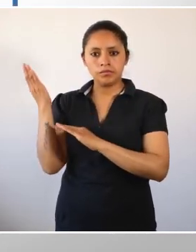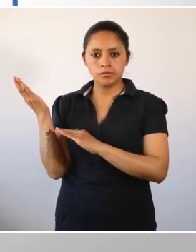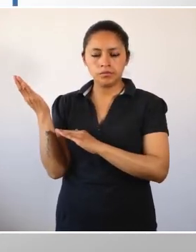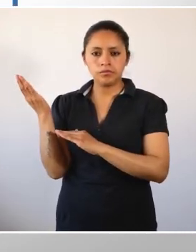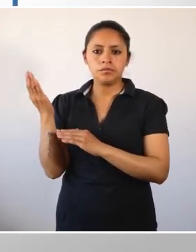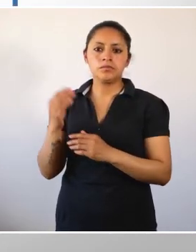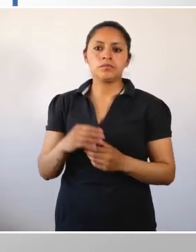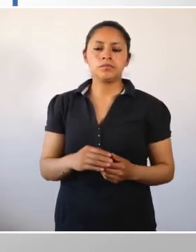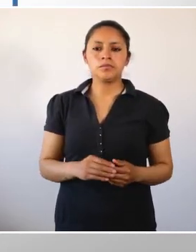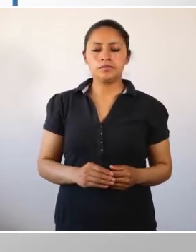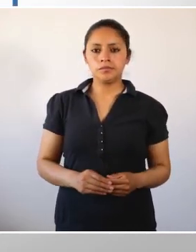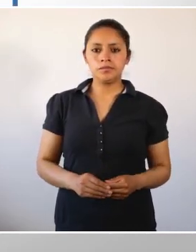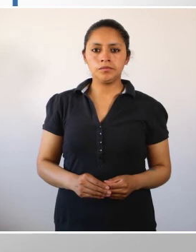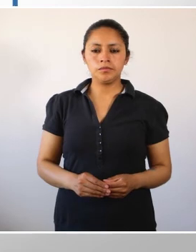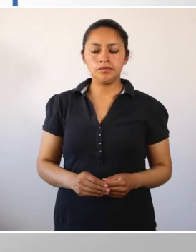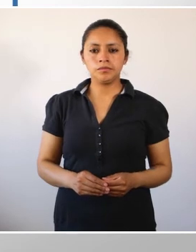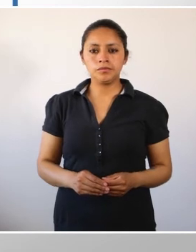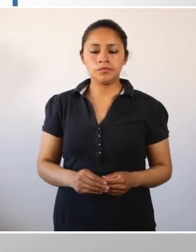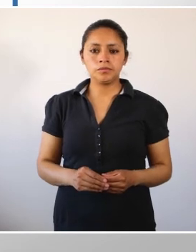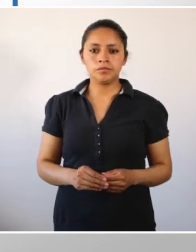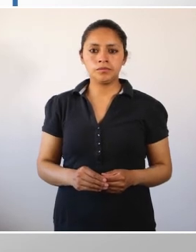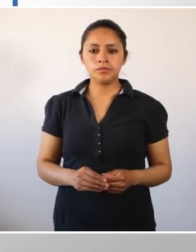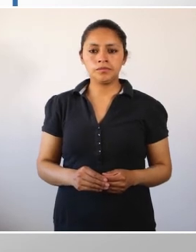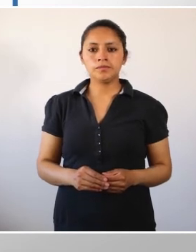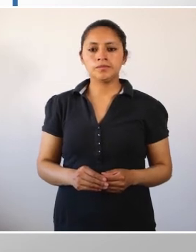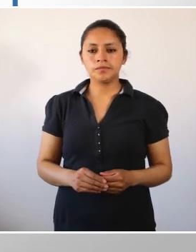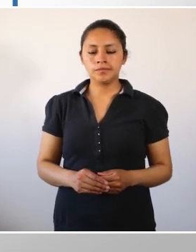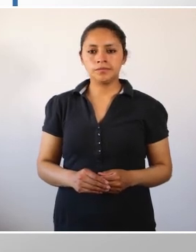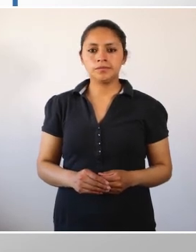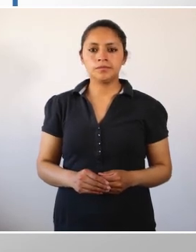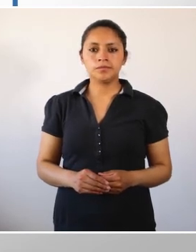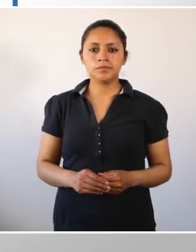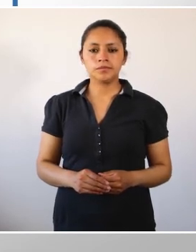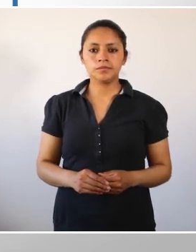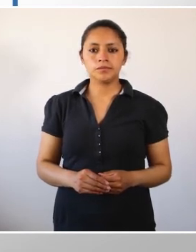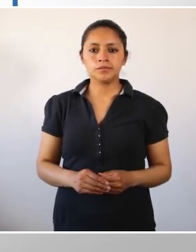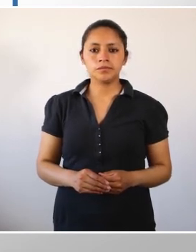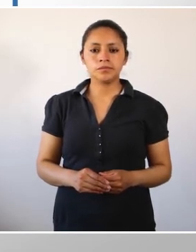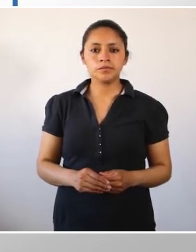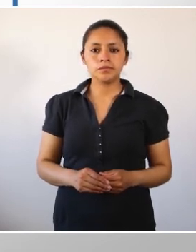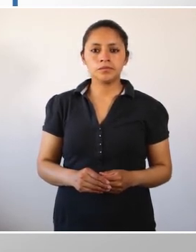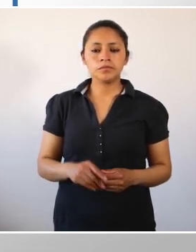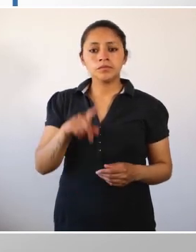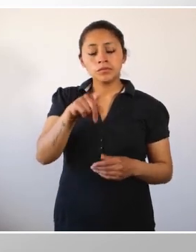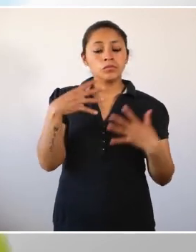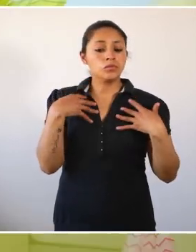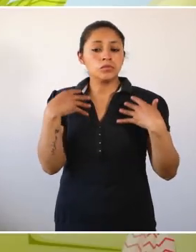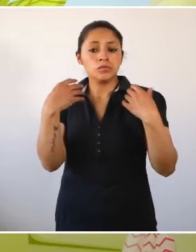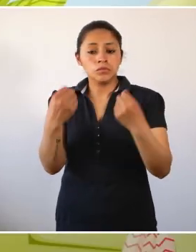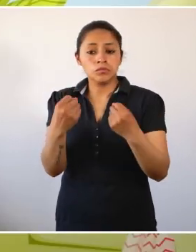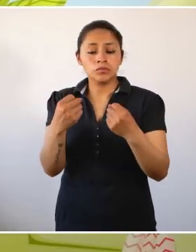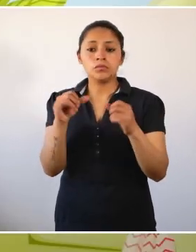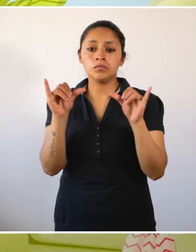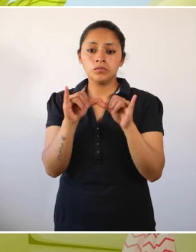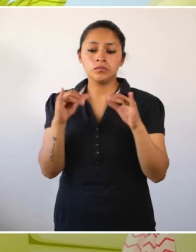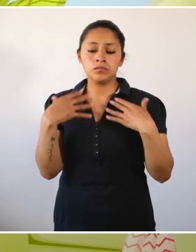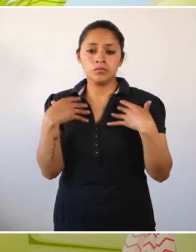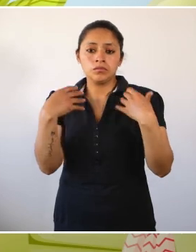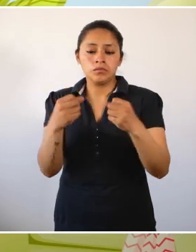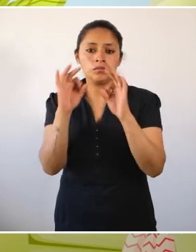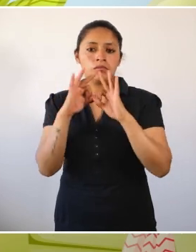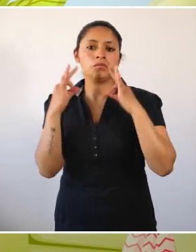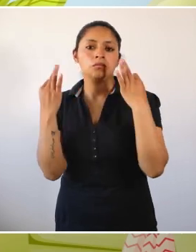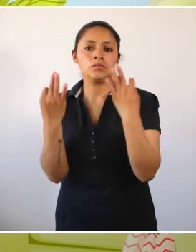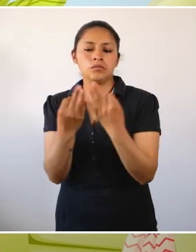810-1106 ukajakunakaro. Umar hakawimaja. Ukamarakiwa wila masiman hakawipasa humat